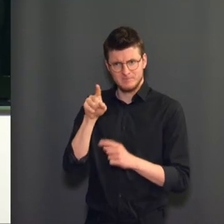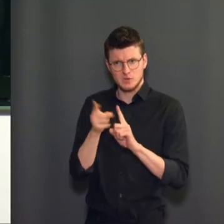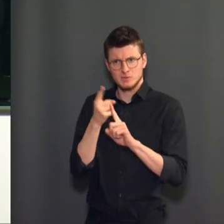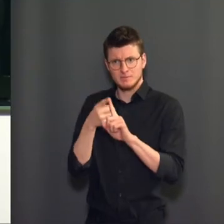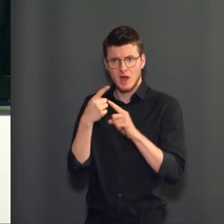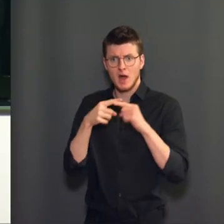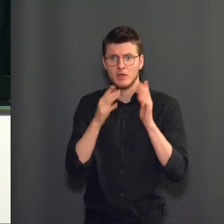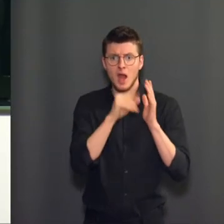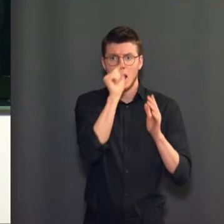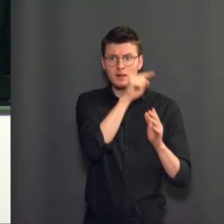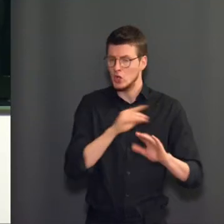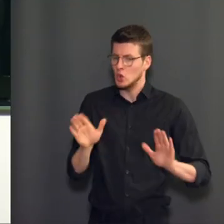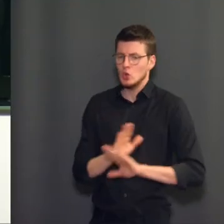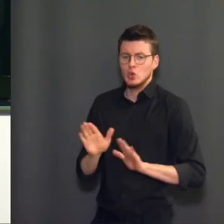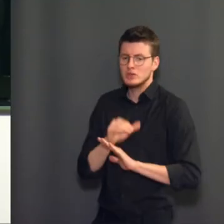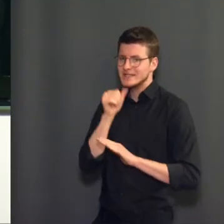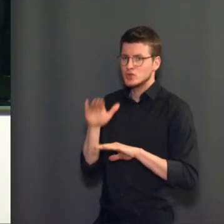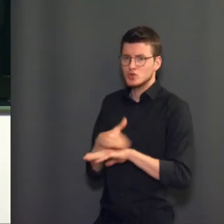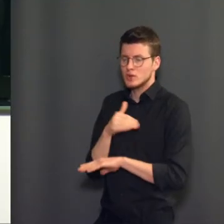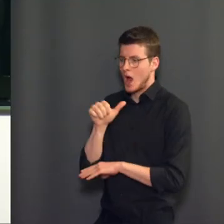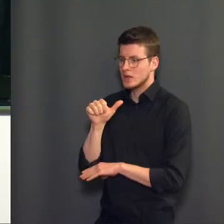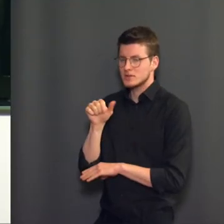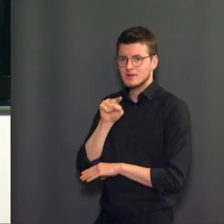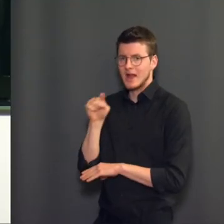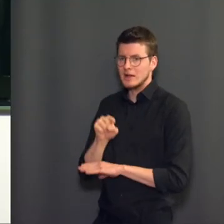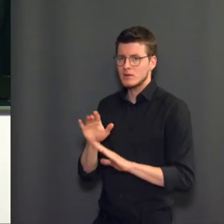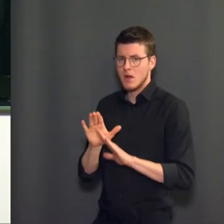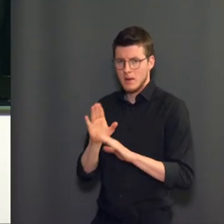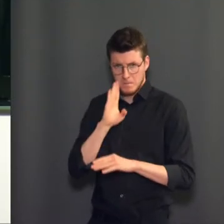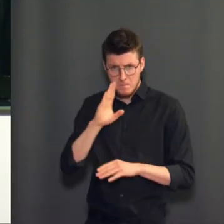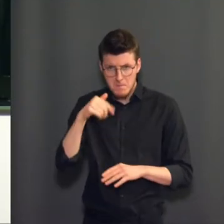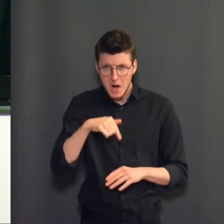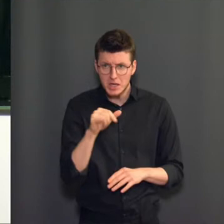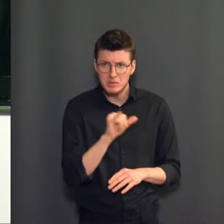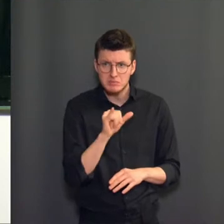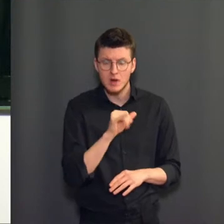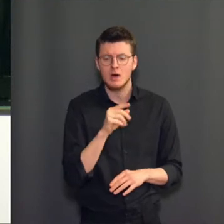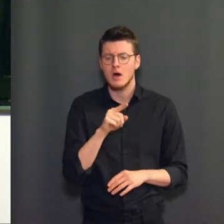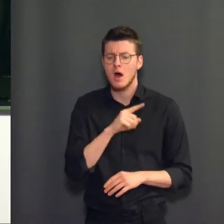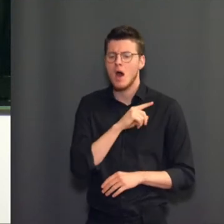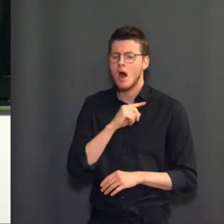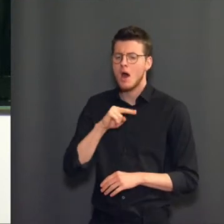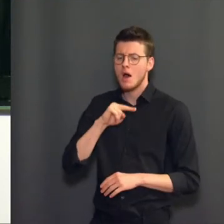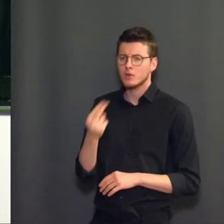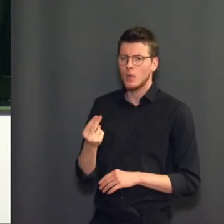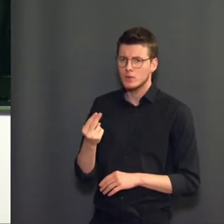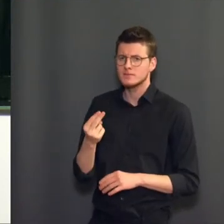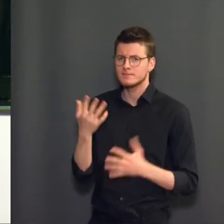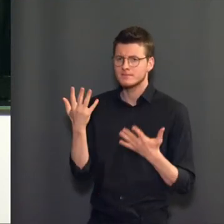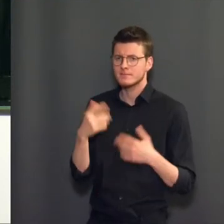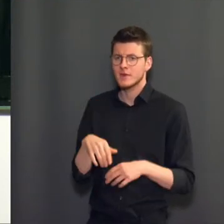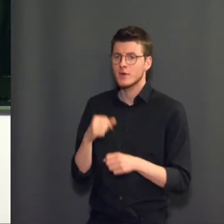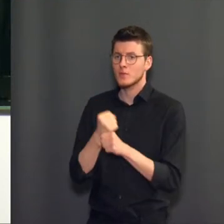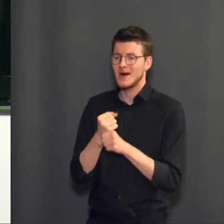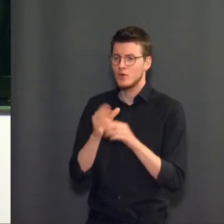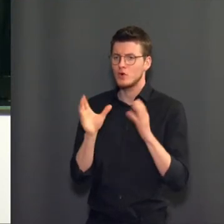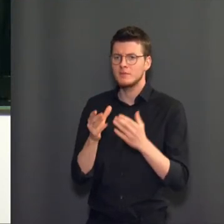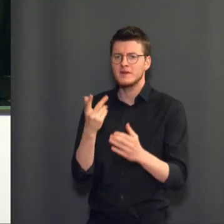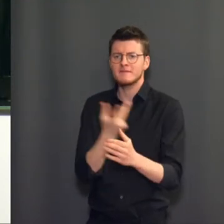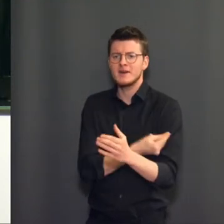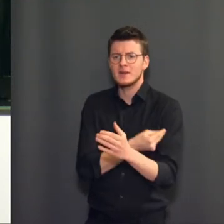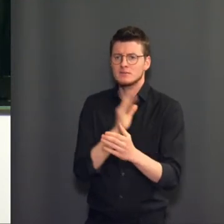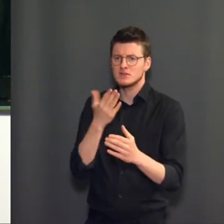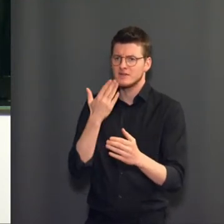Taskforce Vaccinatie heeft hiervoor een advies gevraagd aan de Hoge Gezondheidsraad. Wij wachten dit advies af en op